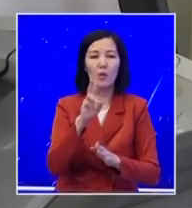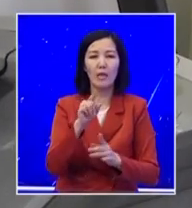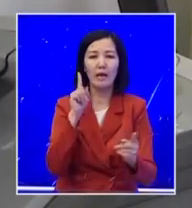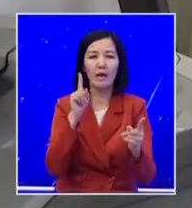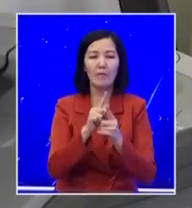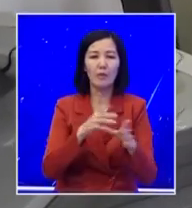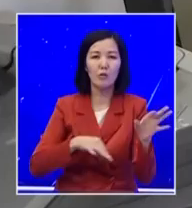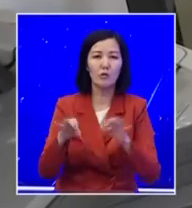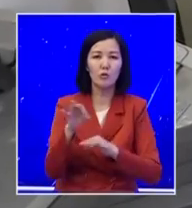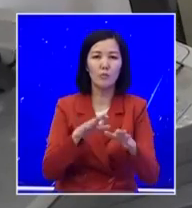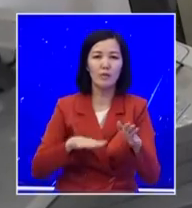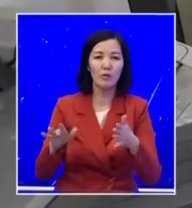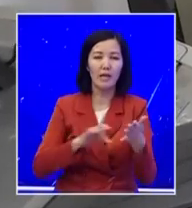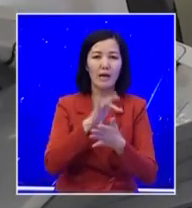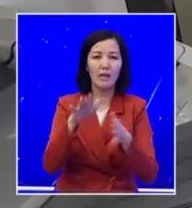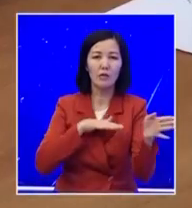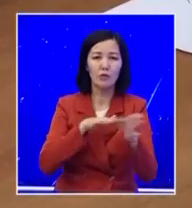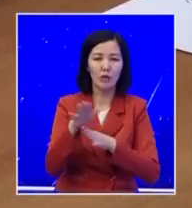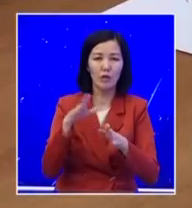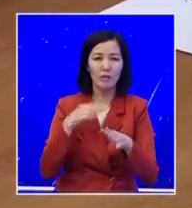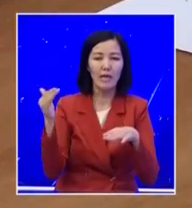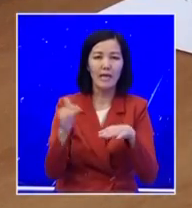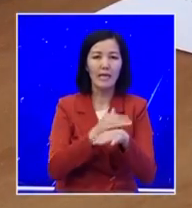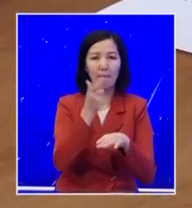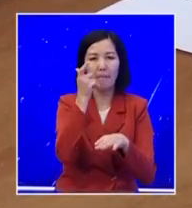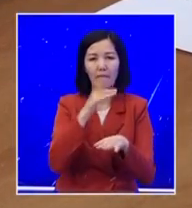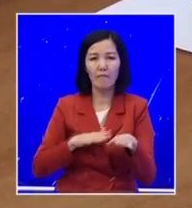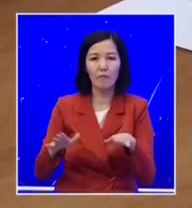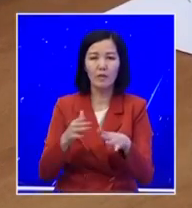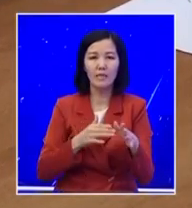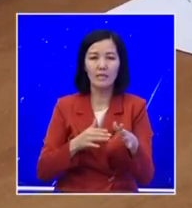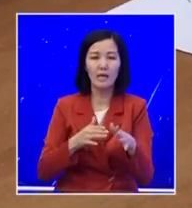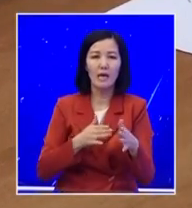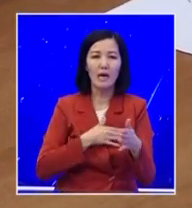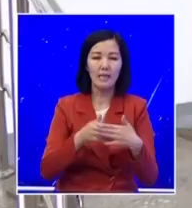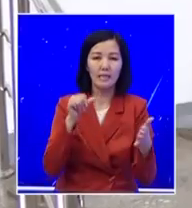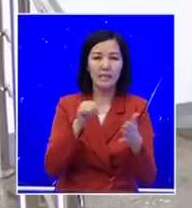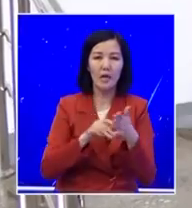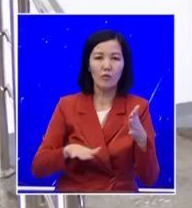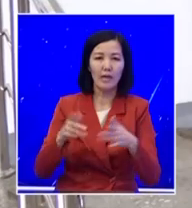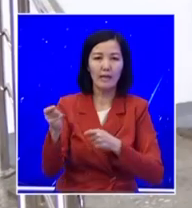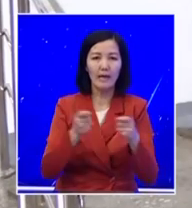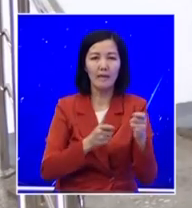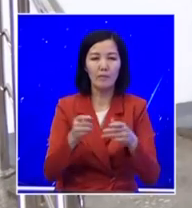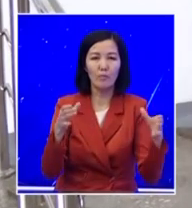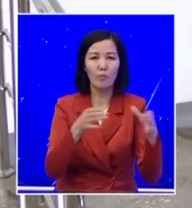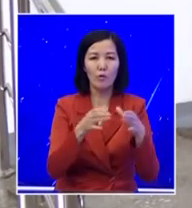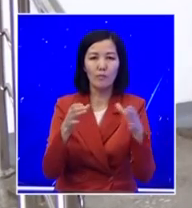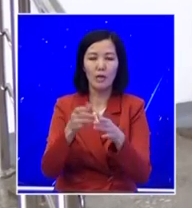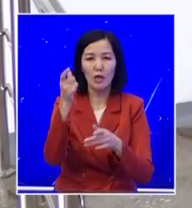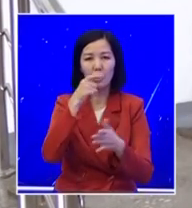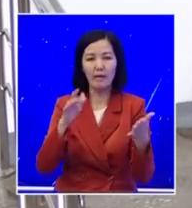жобасы өңірде аудан қалаларда жүзеге асырылуда. Игі істен Панфилов өлкесі де сырт қалған жоқ. Аудан әкімдігі мен